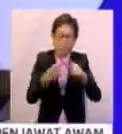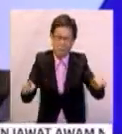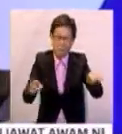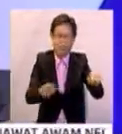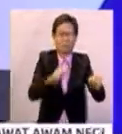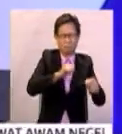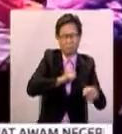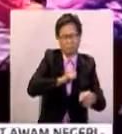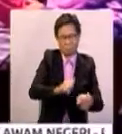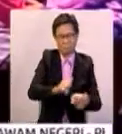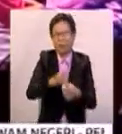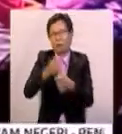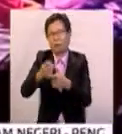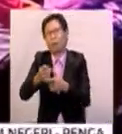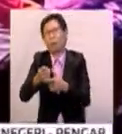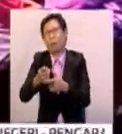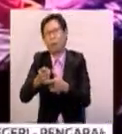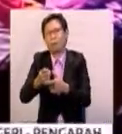sebagai penghalang.